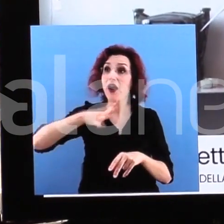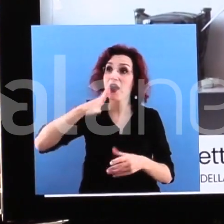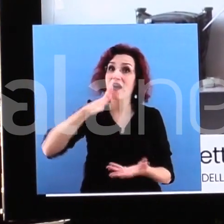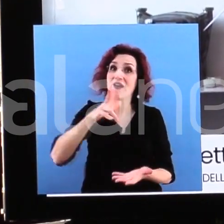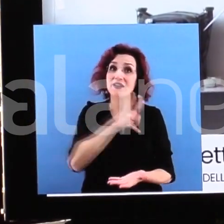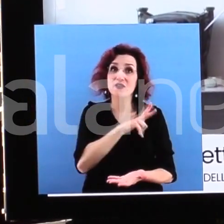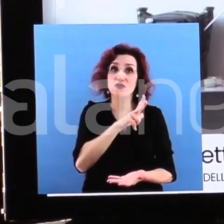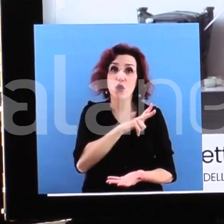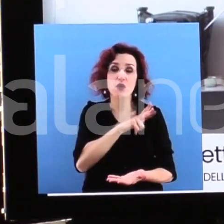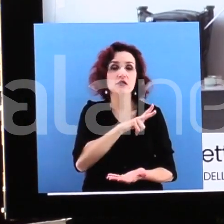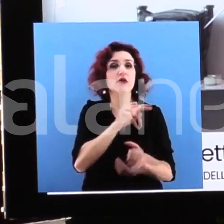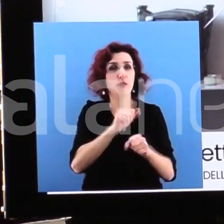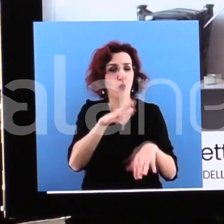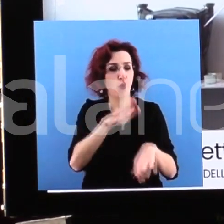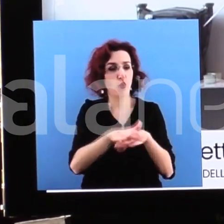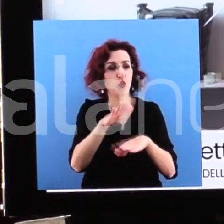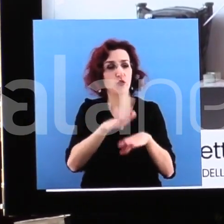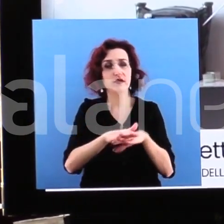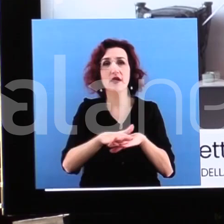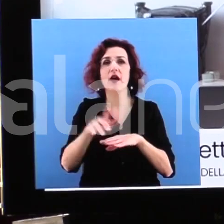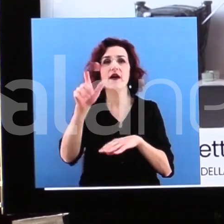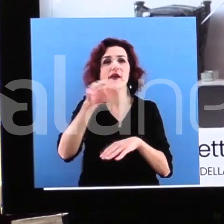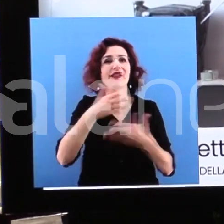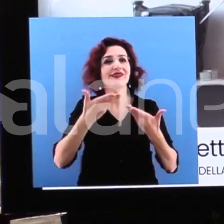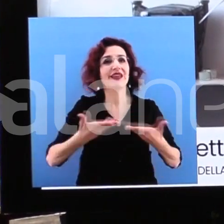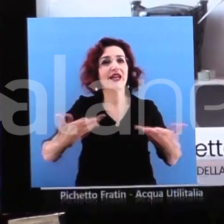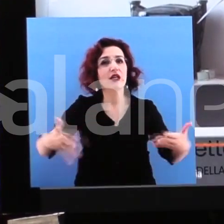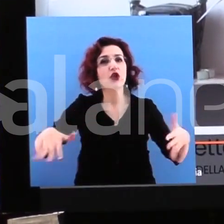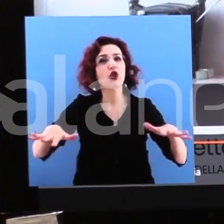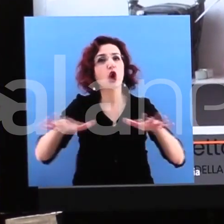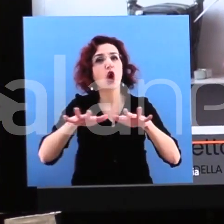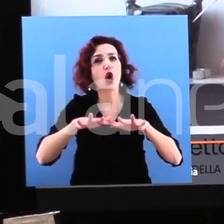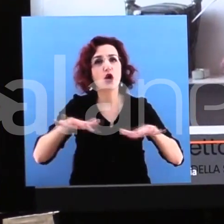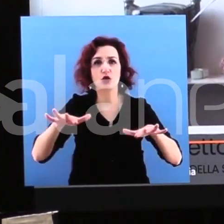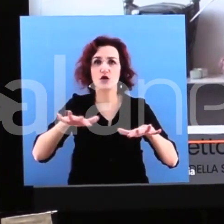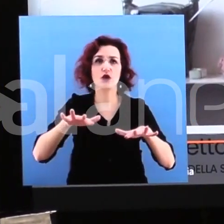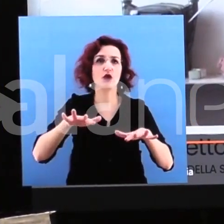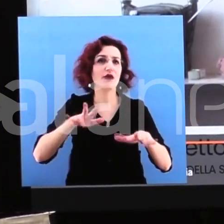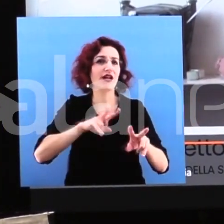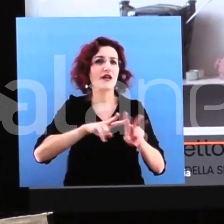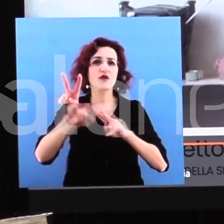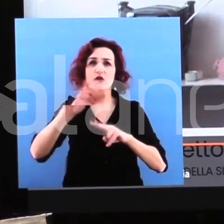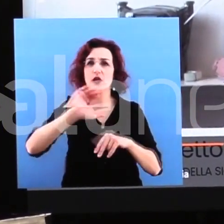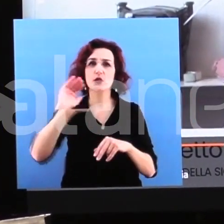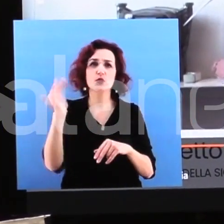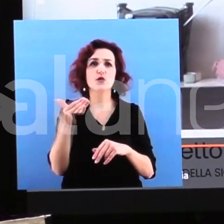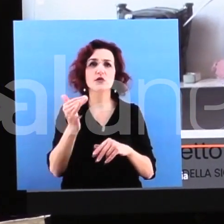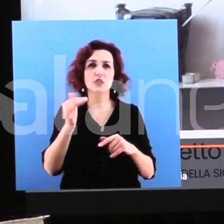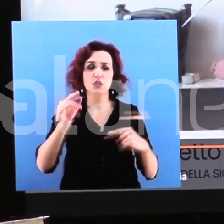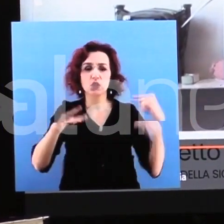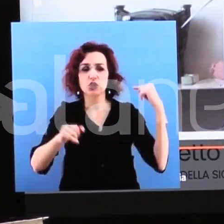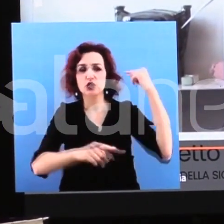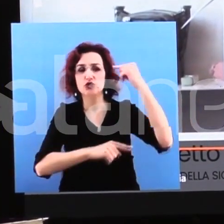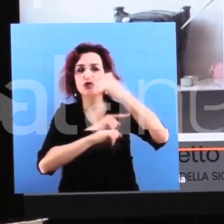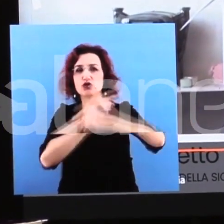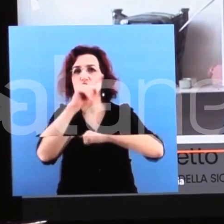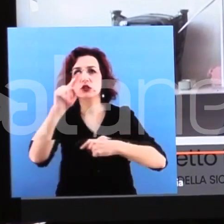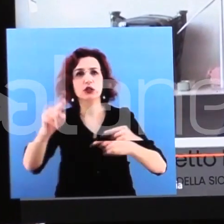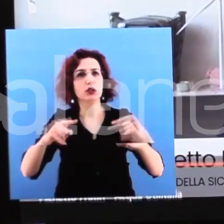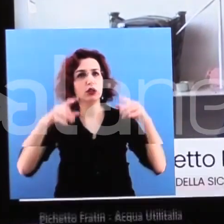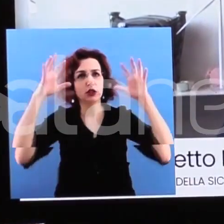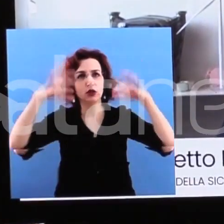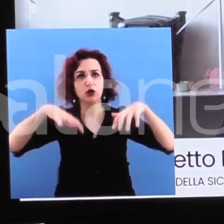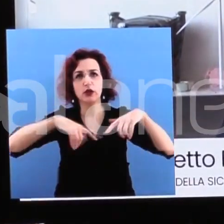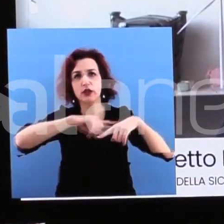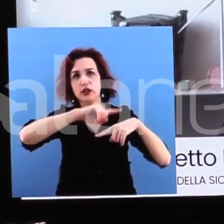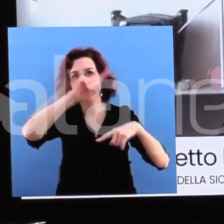territorio nazionale lungo tutte le fasi del ciclo idrico dalla captazione al fino al suo